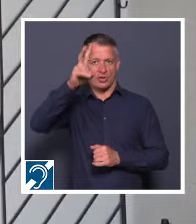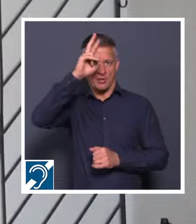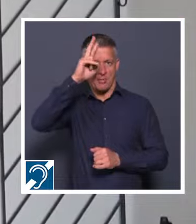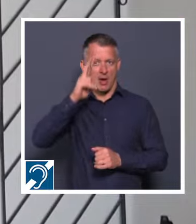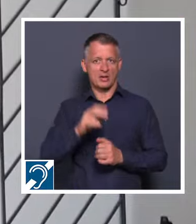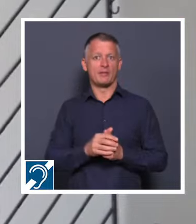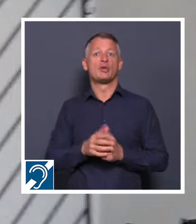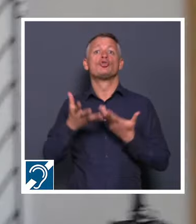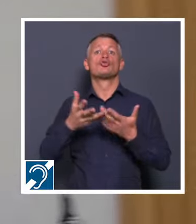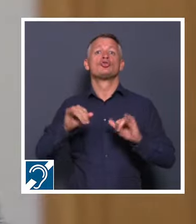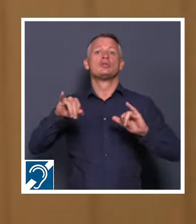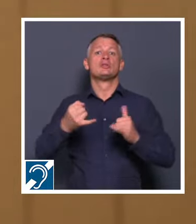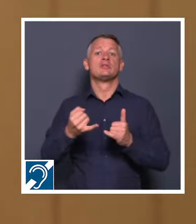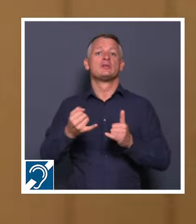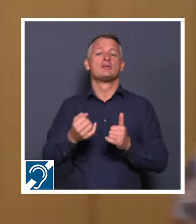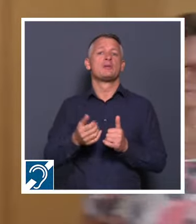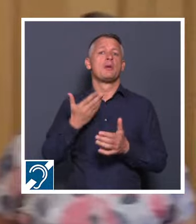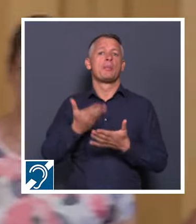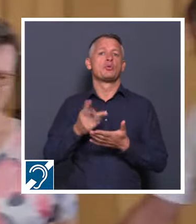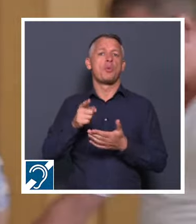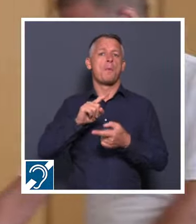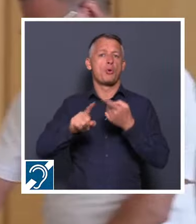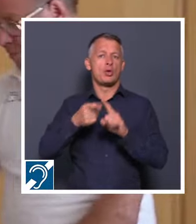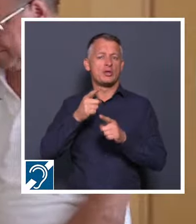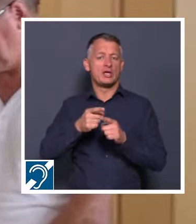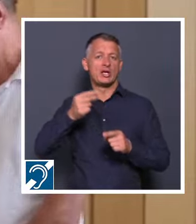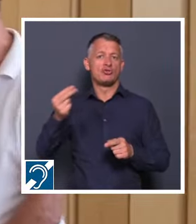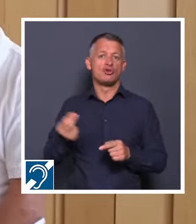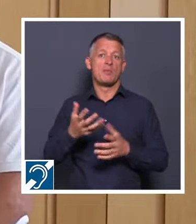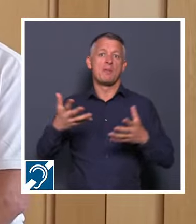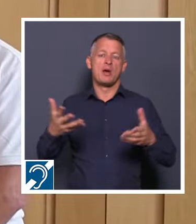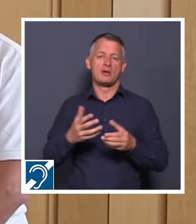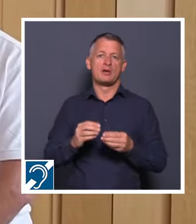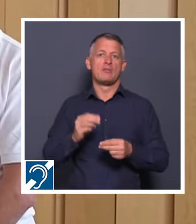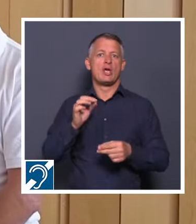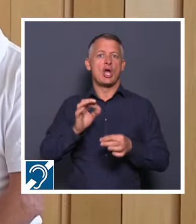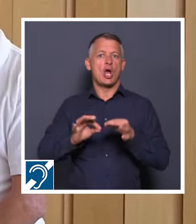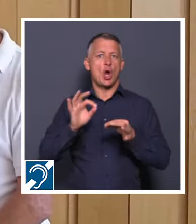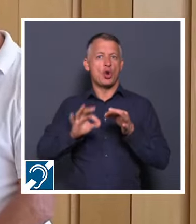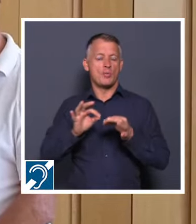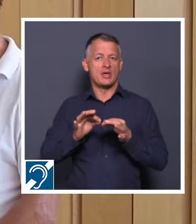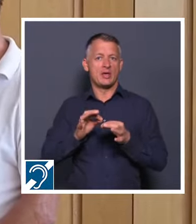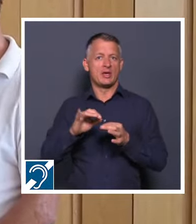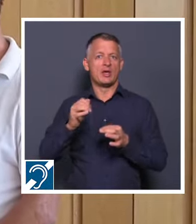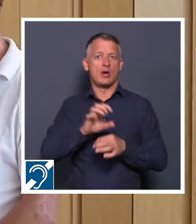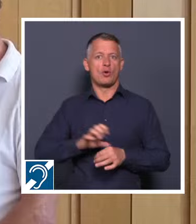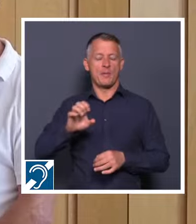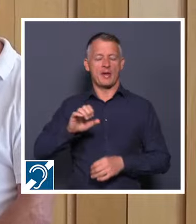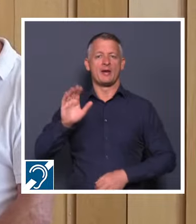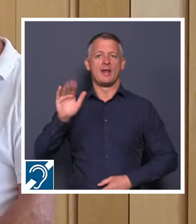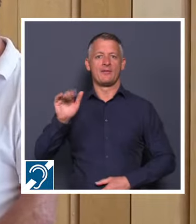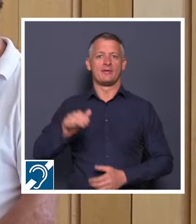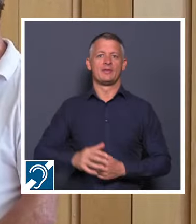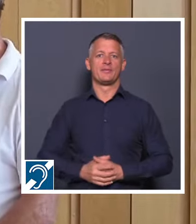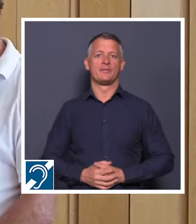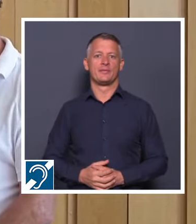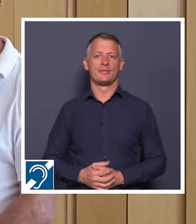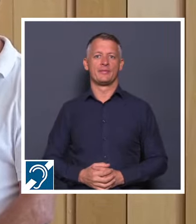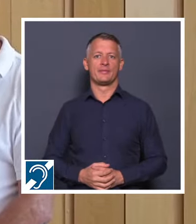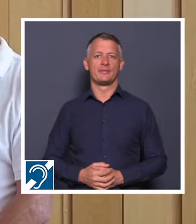Ce înseamnă asta pentru politica națională din cea mai mare economie europeană, vedem imediat în jurnal.